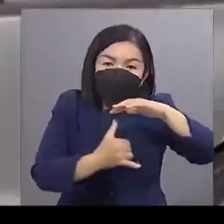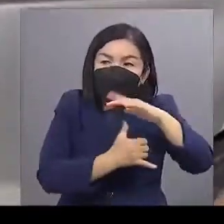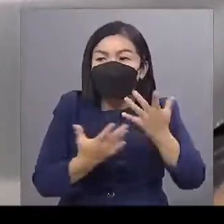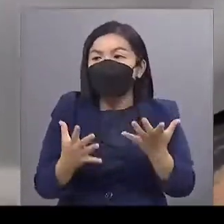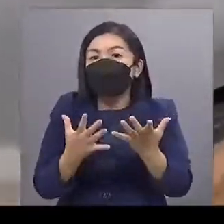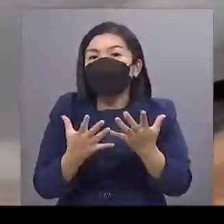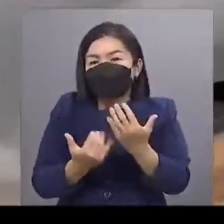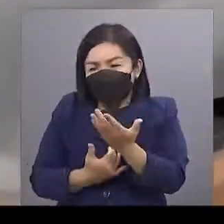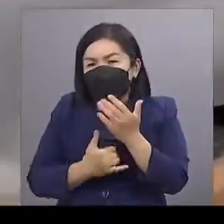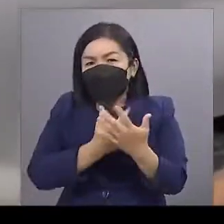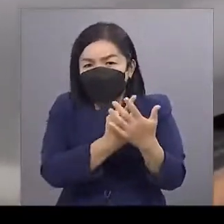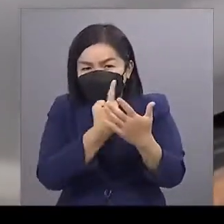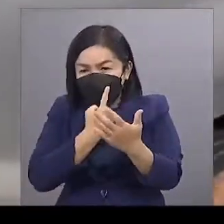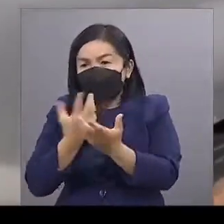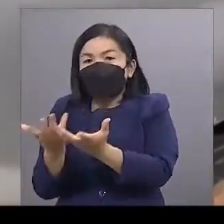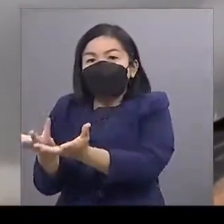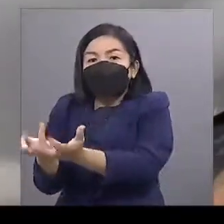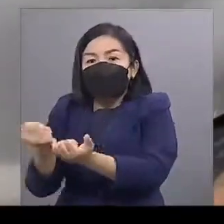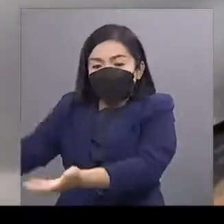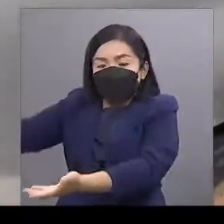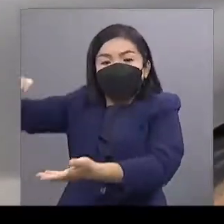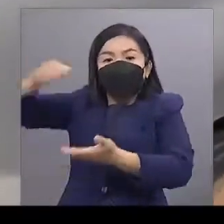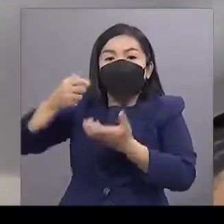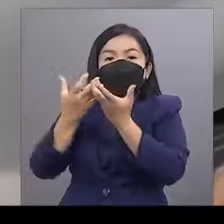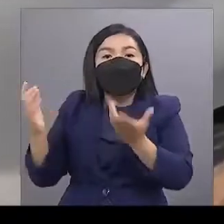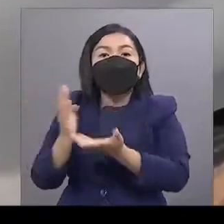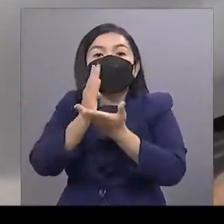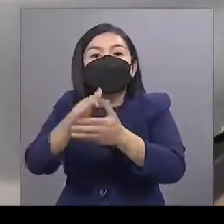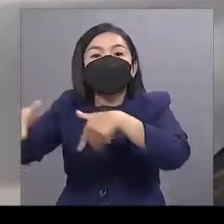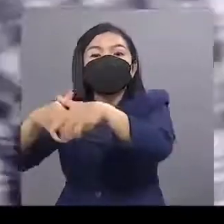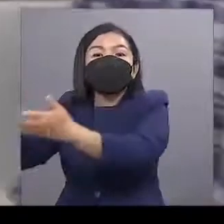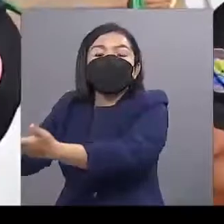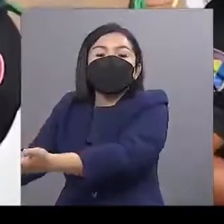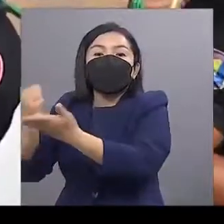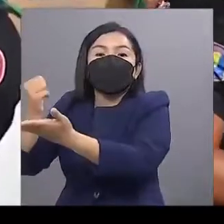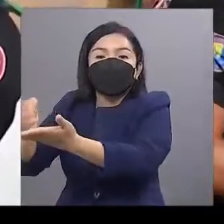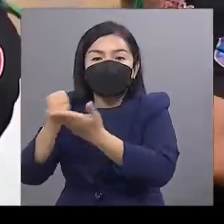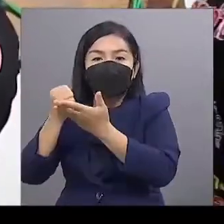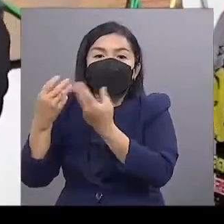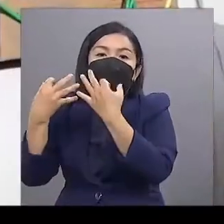ของบริจาคซึ่งเป็นน้ำใจจากคนทั่วสารทิศส่งมามอบให้ค่ะ